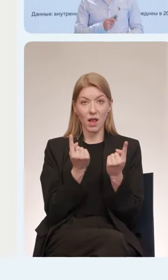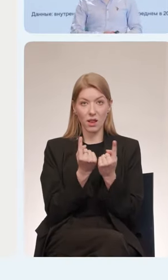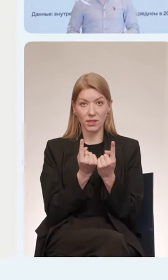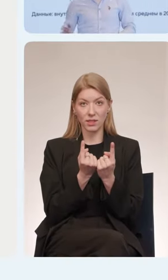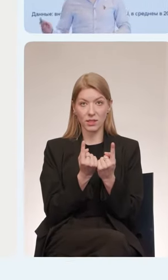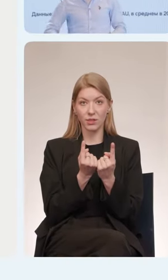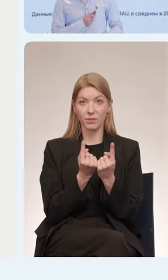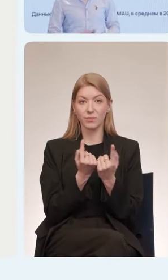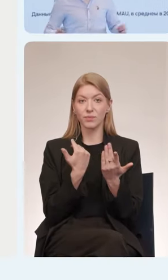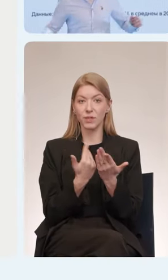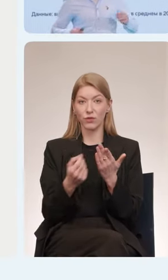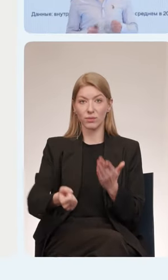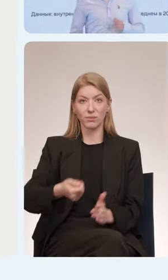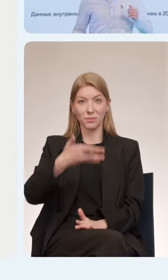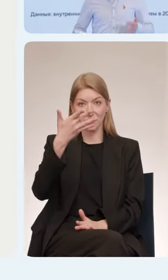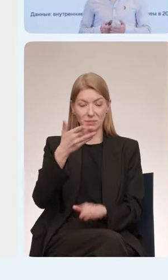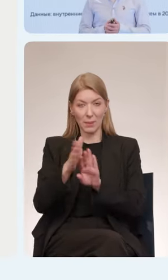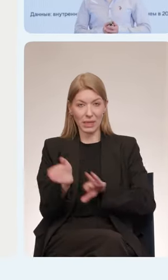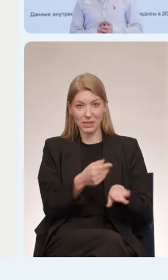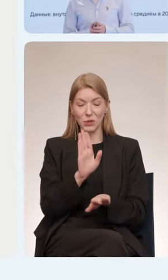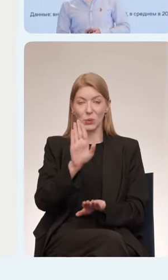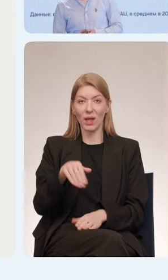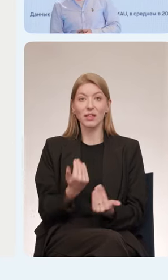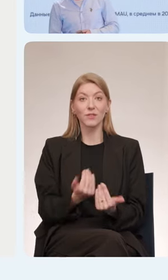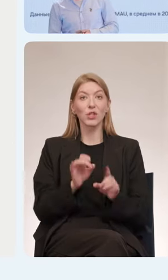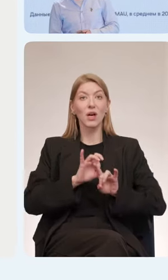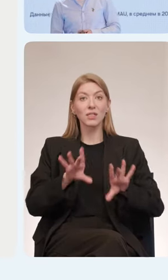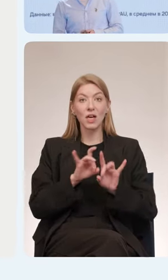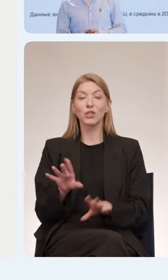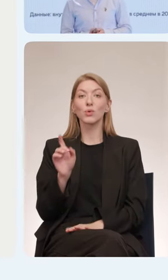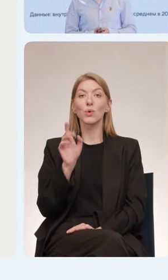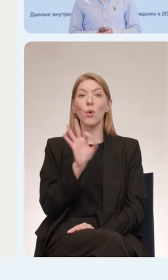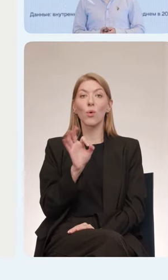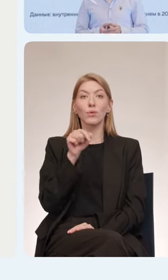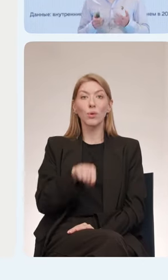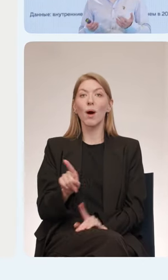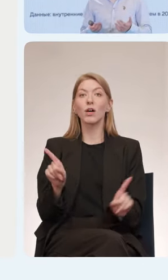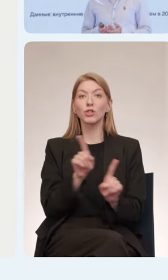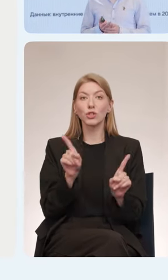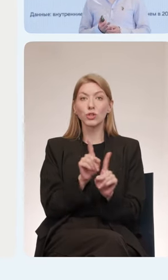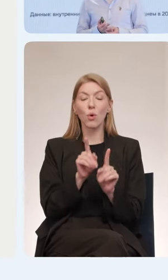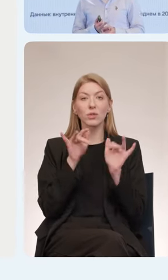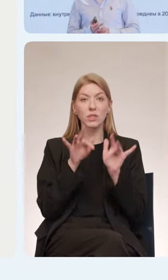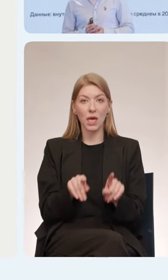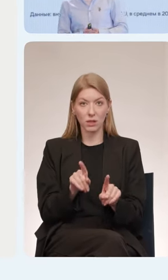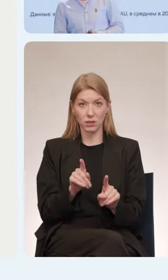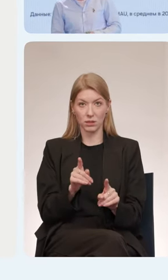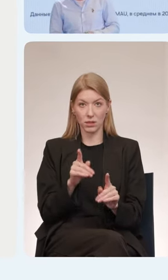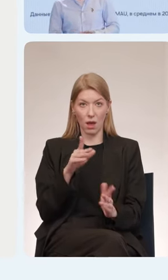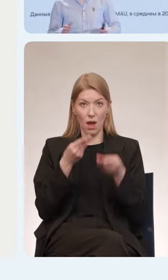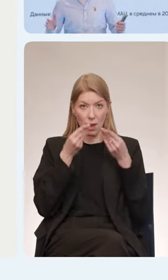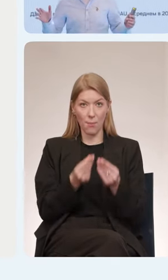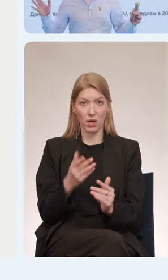вот обложка пролисталась, ну ладно. Я сегодня расскажу на самом деле про то, а что же делать с импакт-контентом, когда мы имеем дело